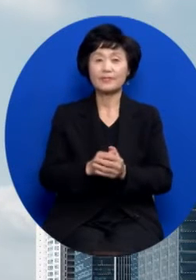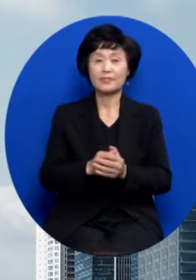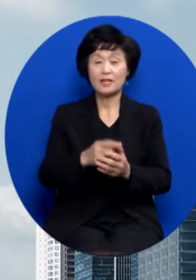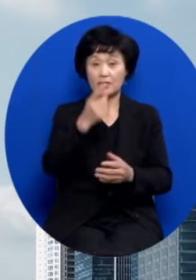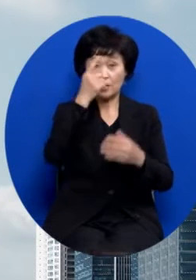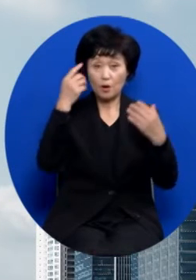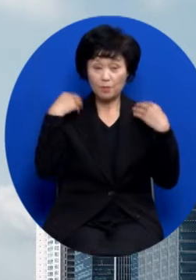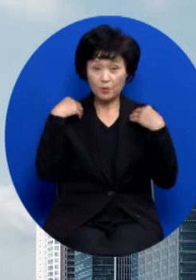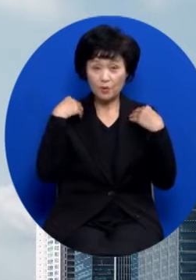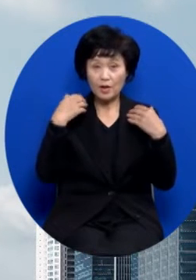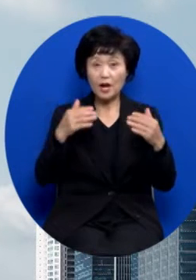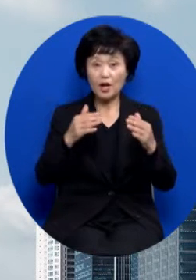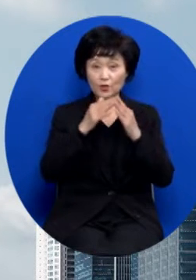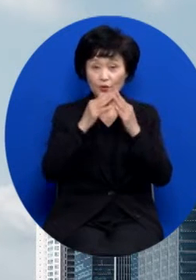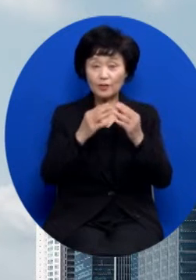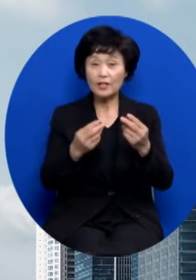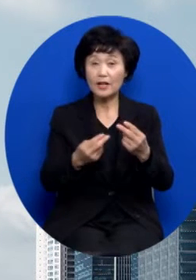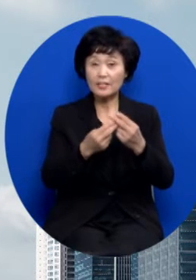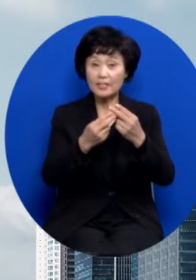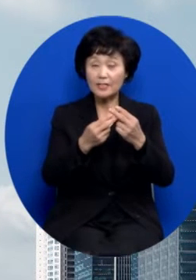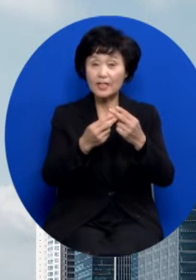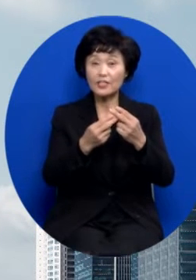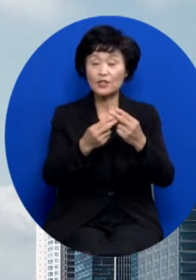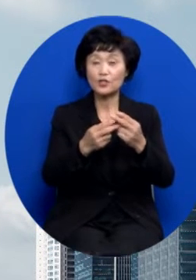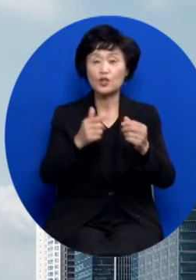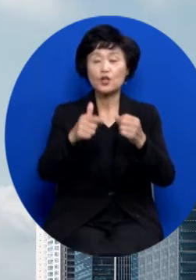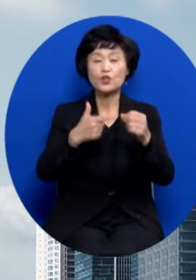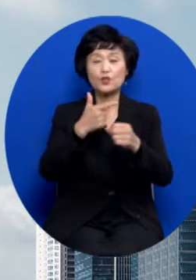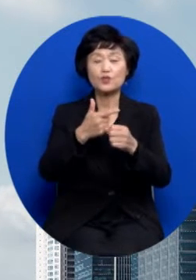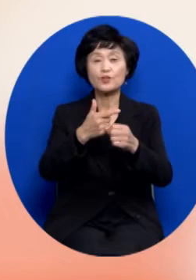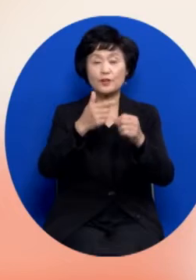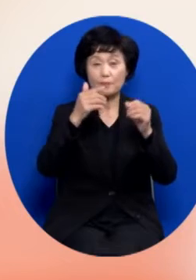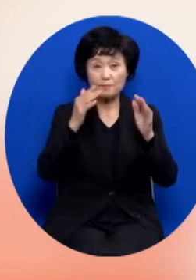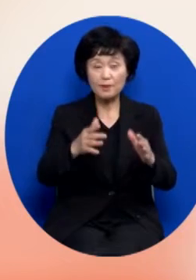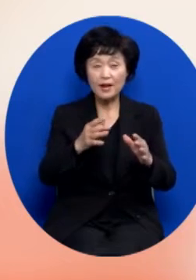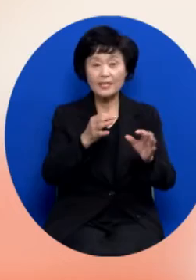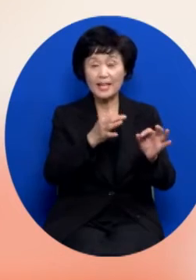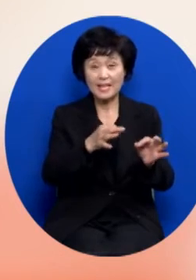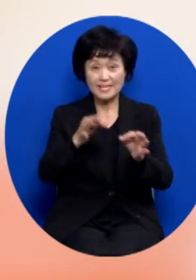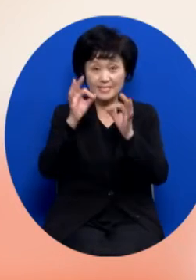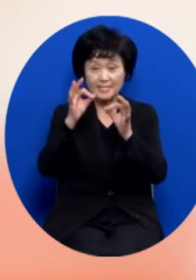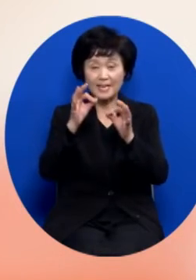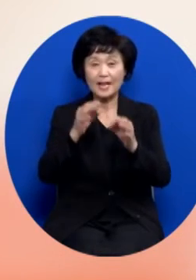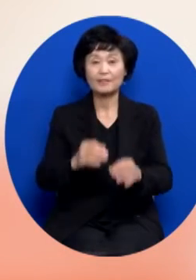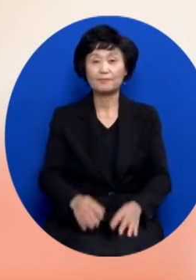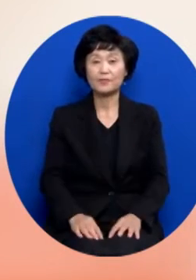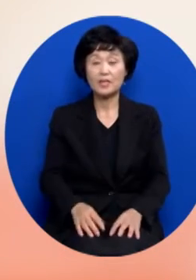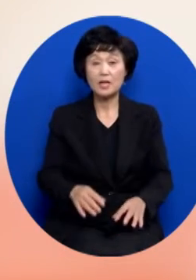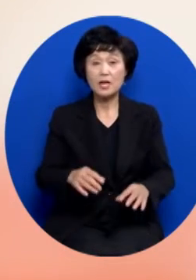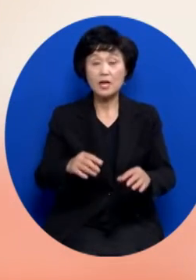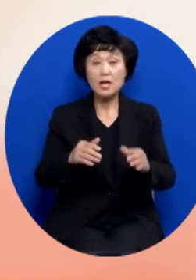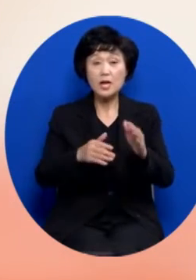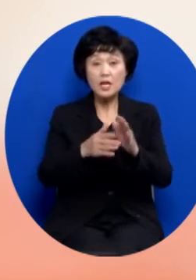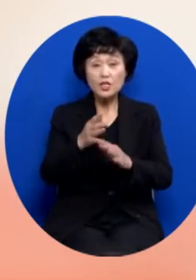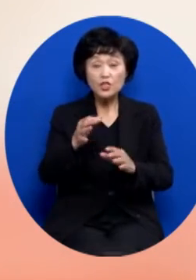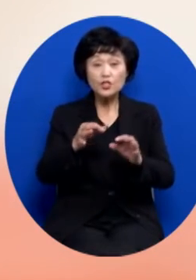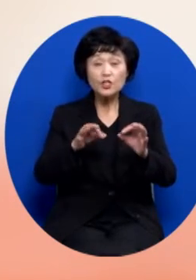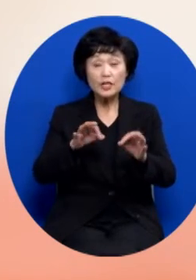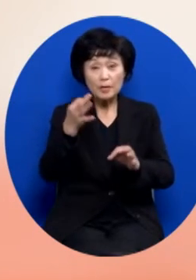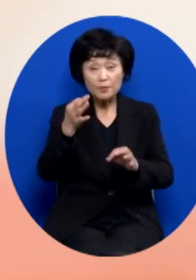정부가 주택청약 저축금리를 6년 만에 인상합니다. 국토교통부는 시중금리와의 격차를 줄이기